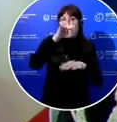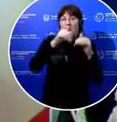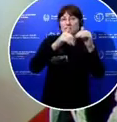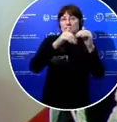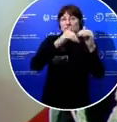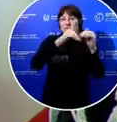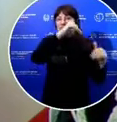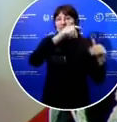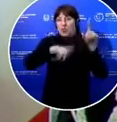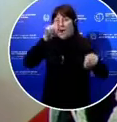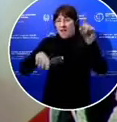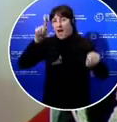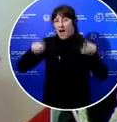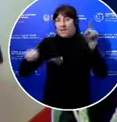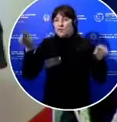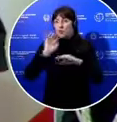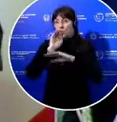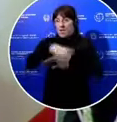disuguaglianze. Buon lavoro.